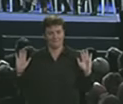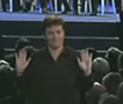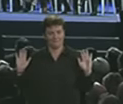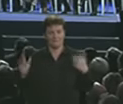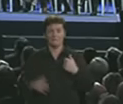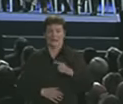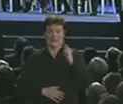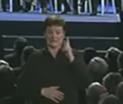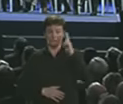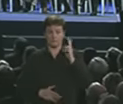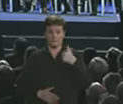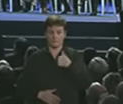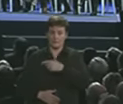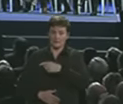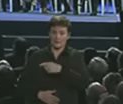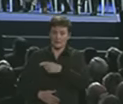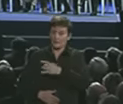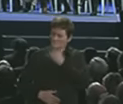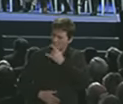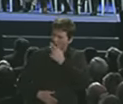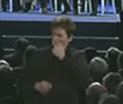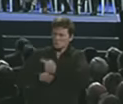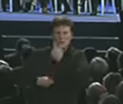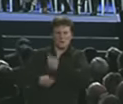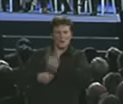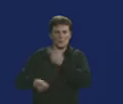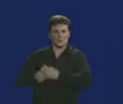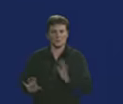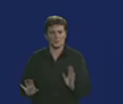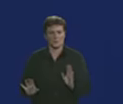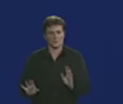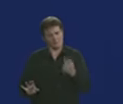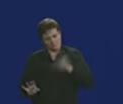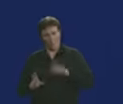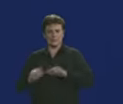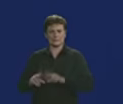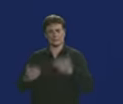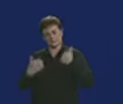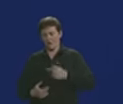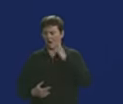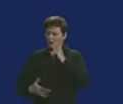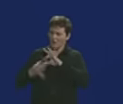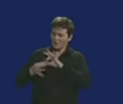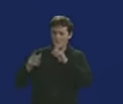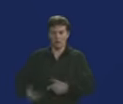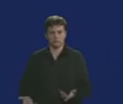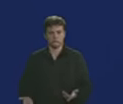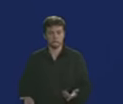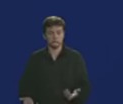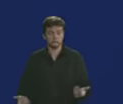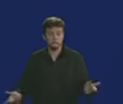Depuis lundi, Mme Le Pen n'a pas de mots assez durs contre moi, mais je dois me justifier de mes relations avec Mme Le